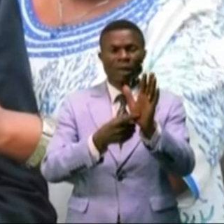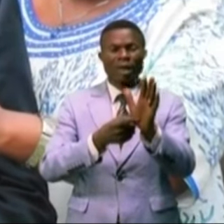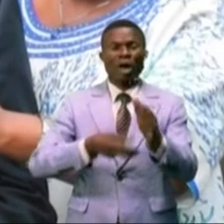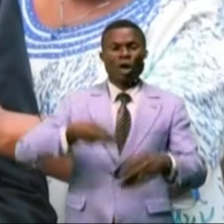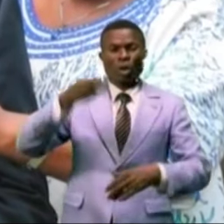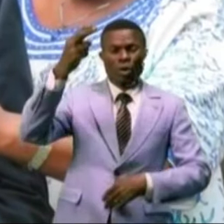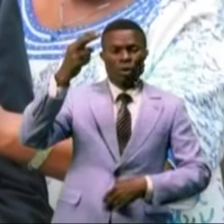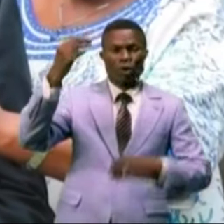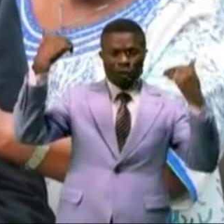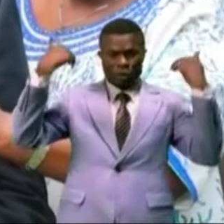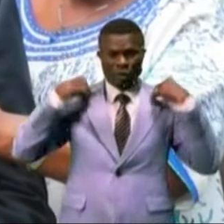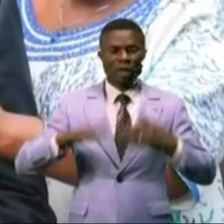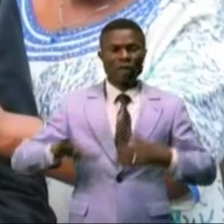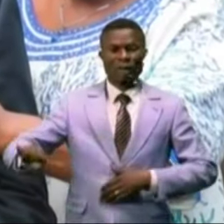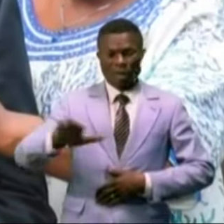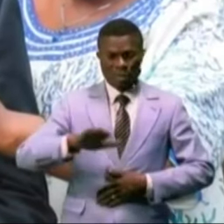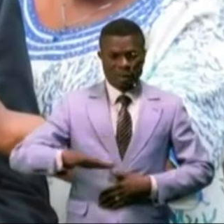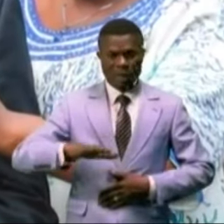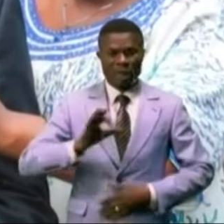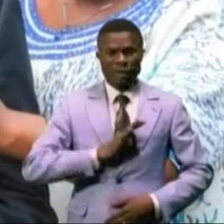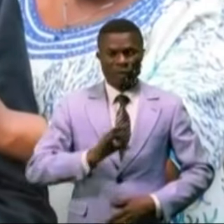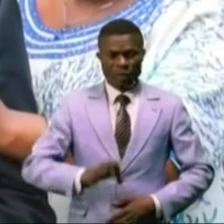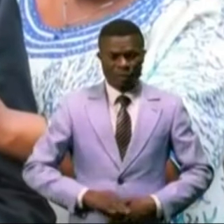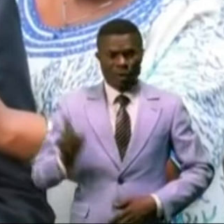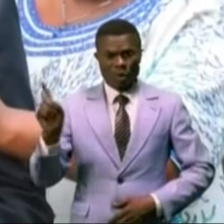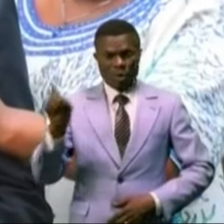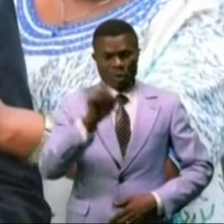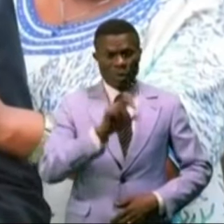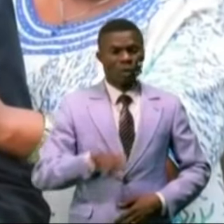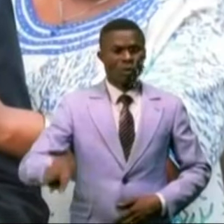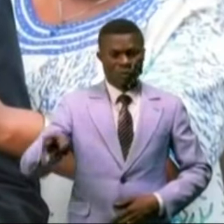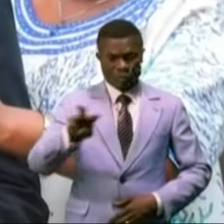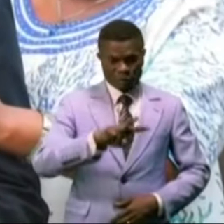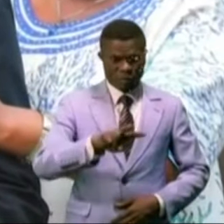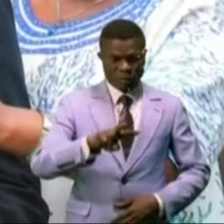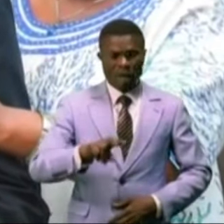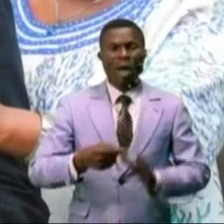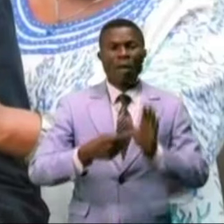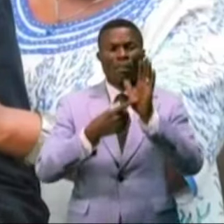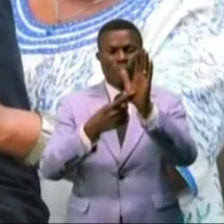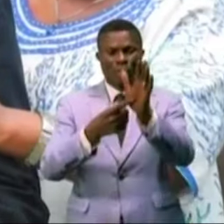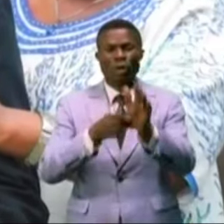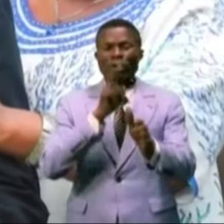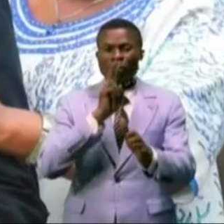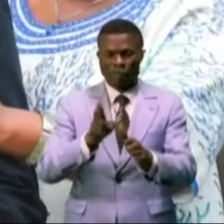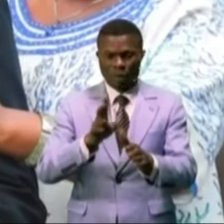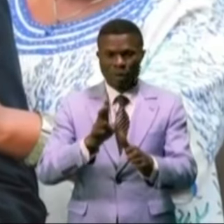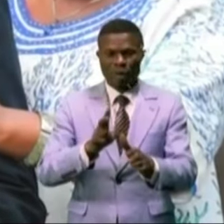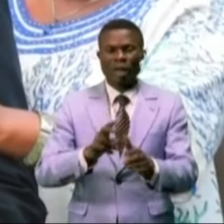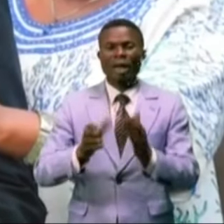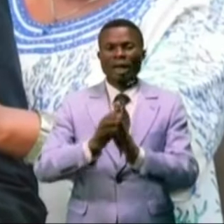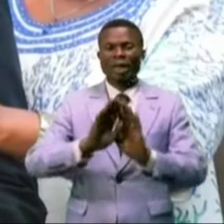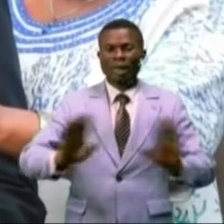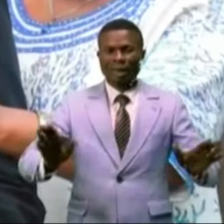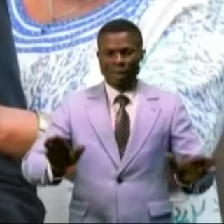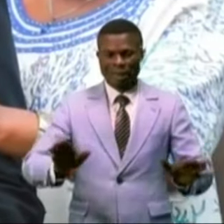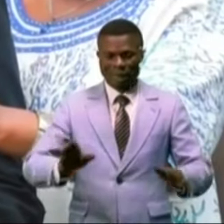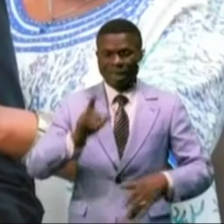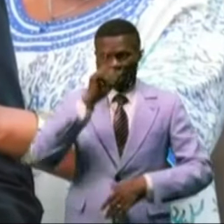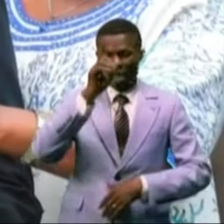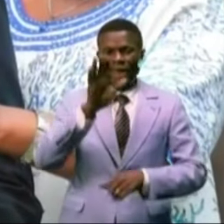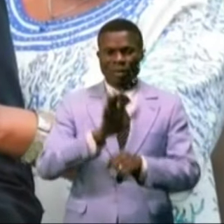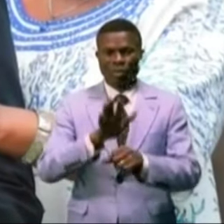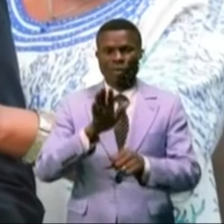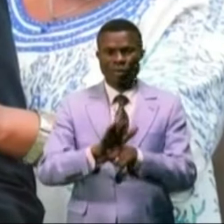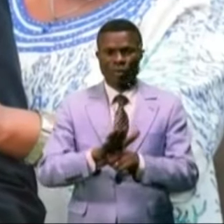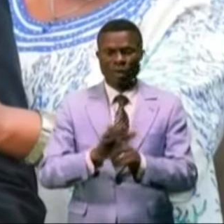haute autorité du pays à chacun d'entre vous témoigne de vos compétences et capacités